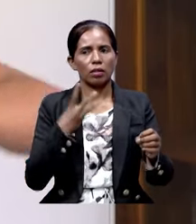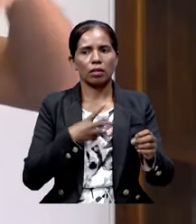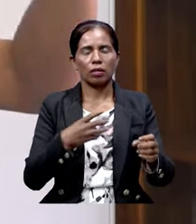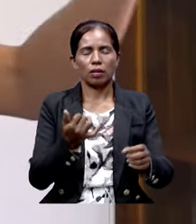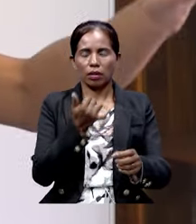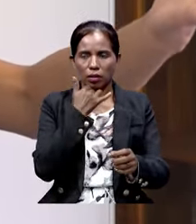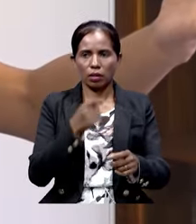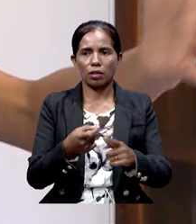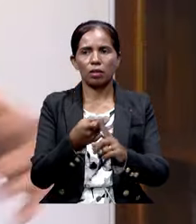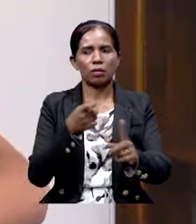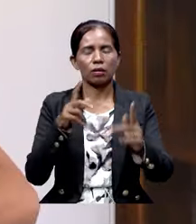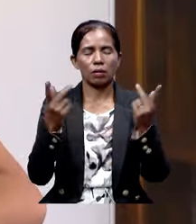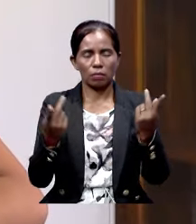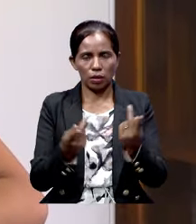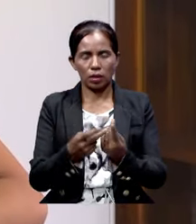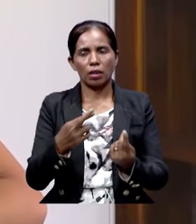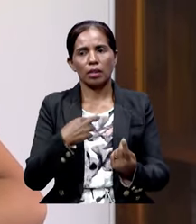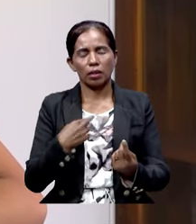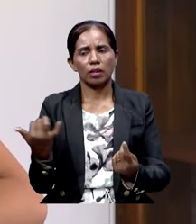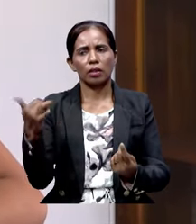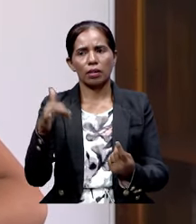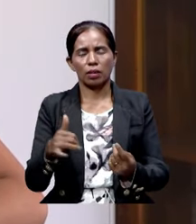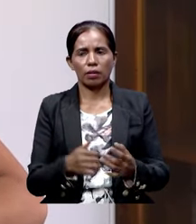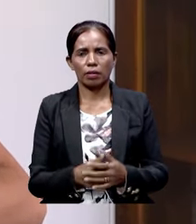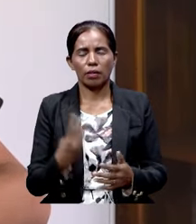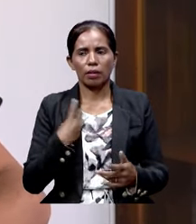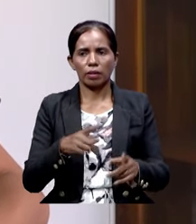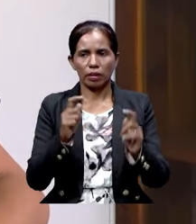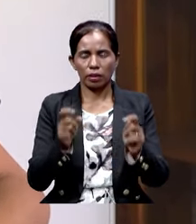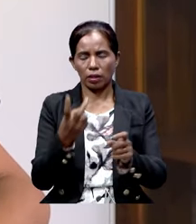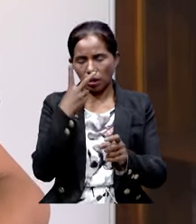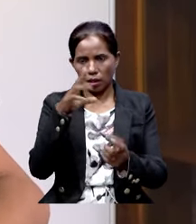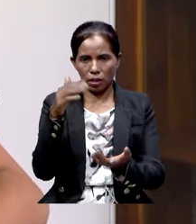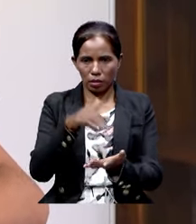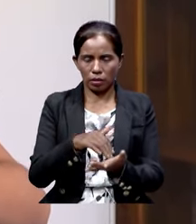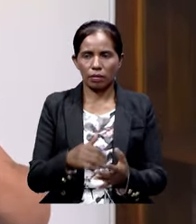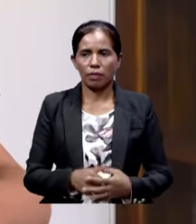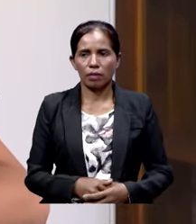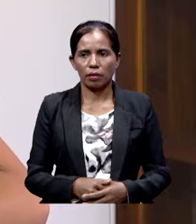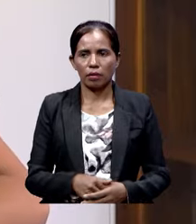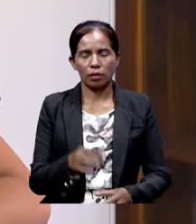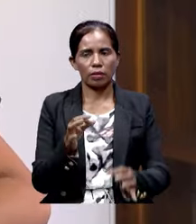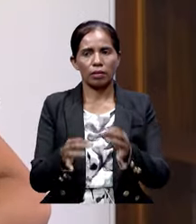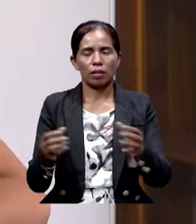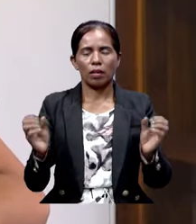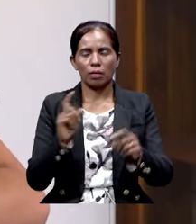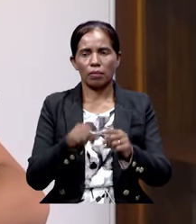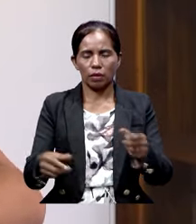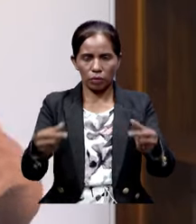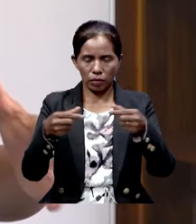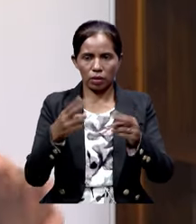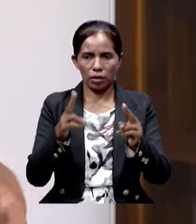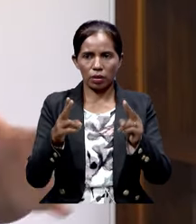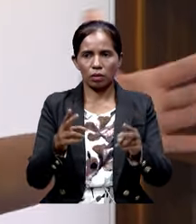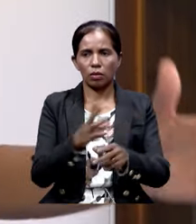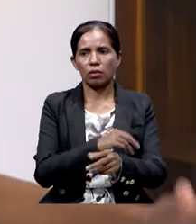karik daruma husi kompania rasik sehasane bebe ita tengki halo abale saung Sela bele fornece holal hai so botu